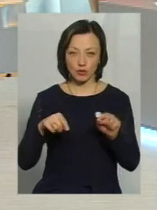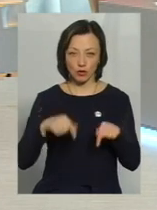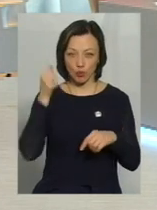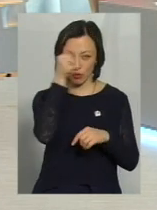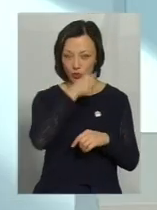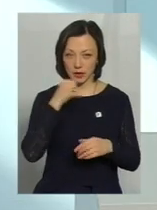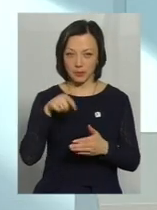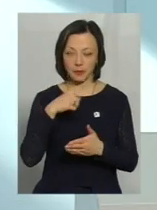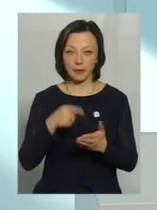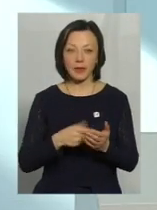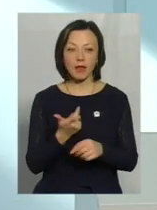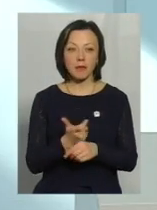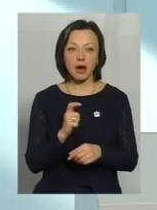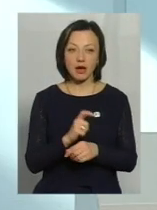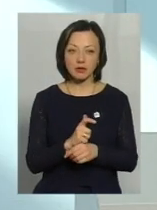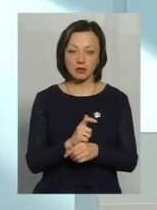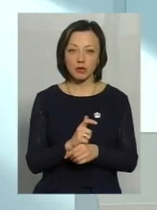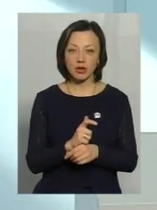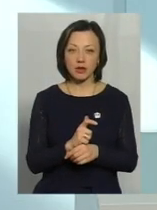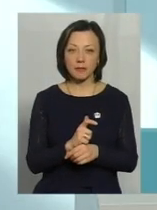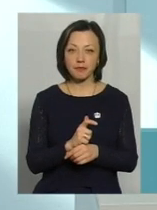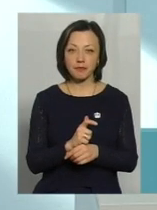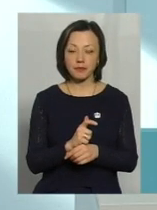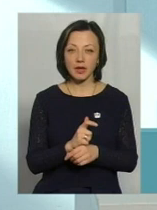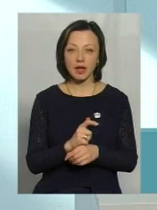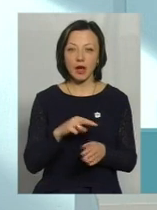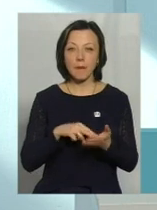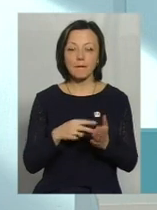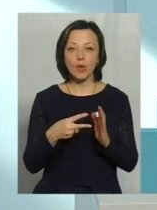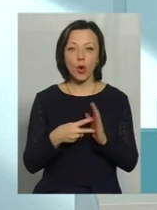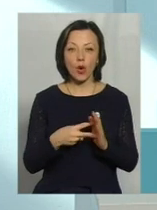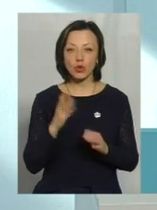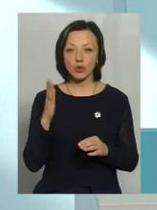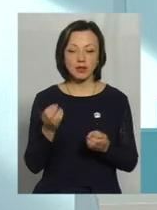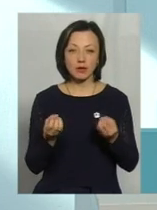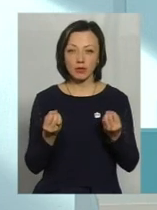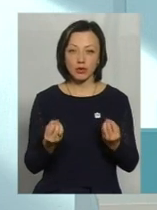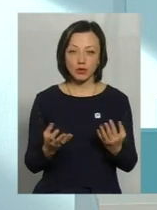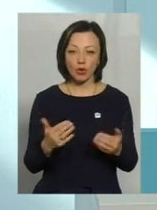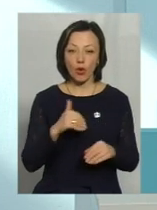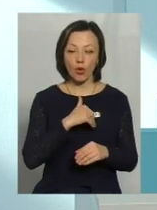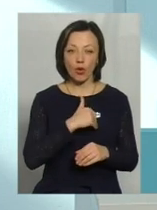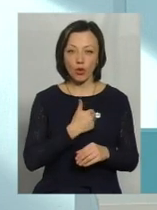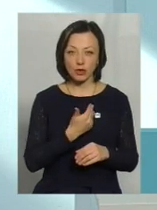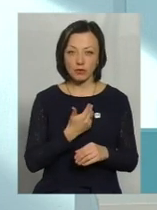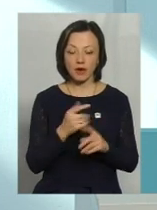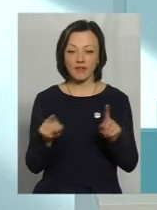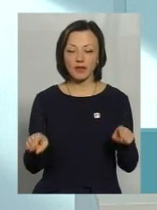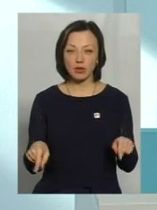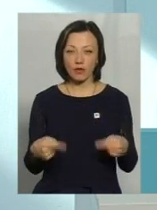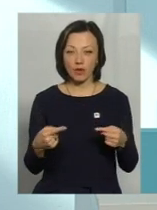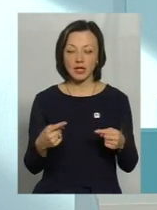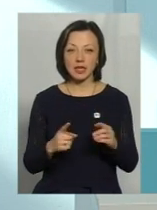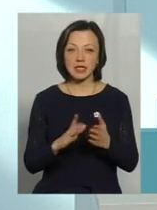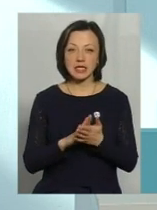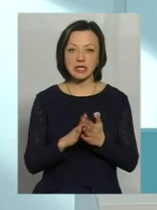року? Максимум, ви розумієте, прогноз річ непроста, але ми хочемо відновити